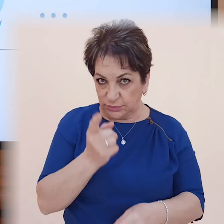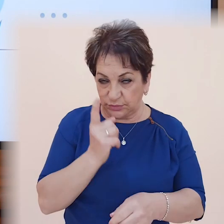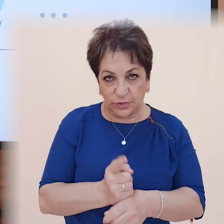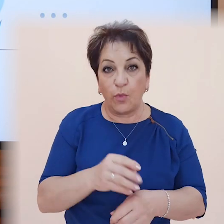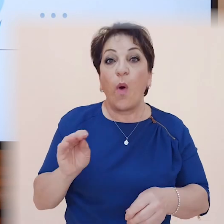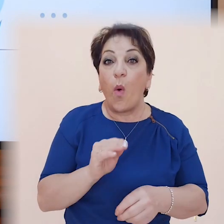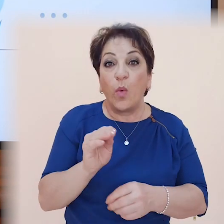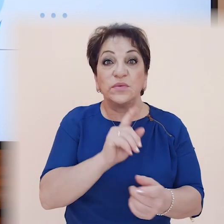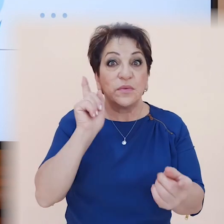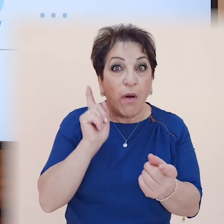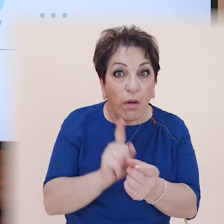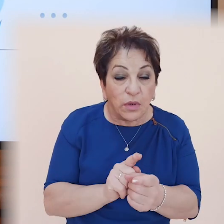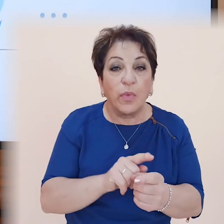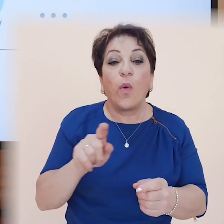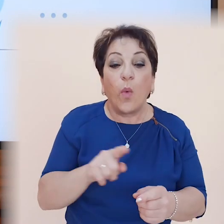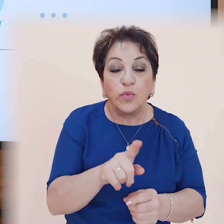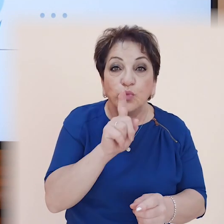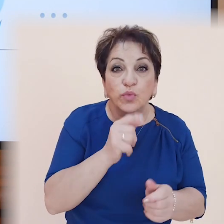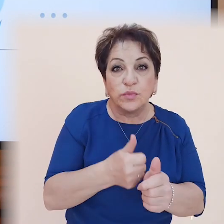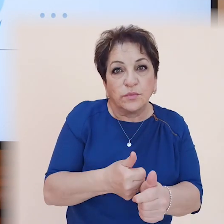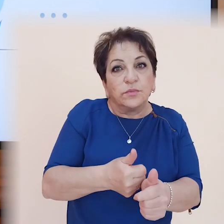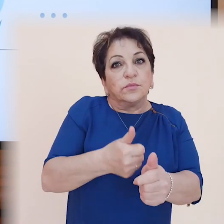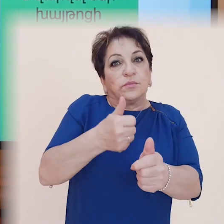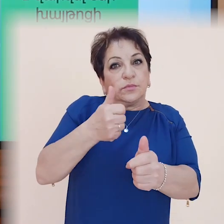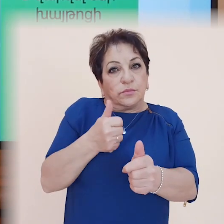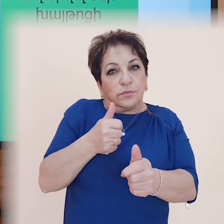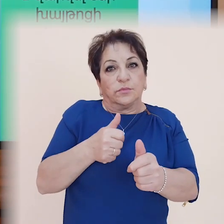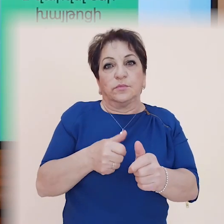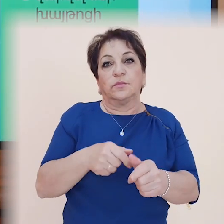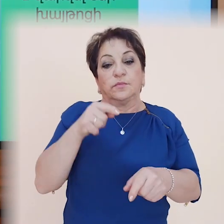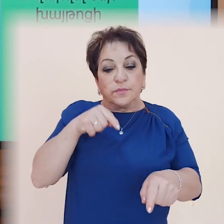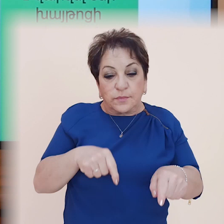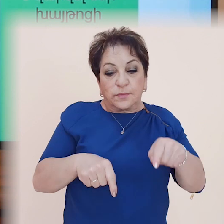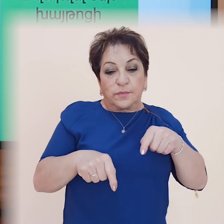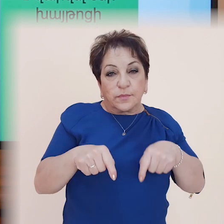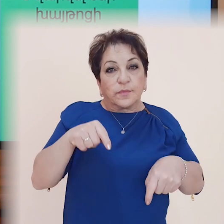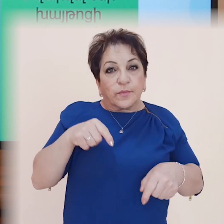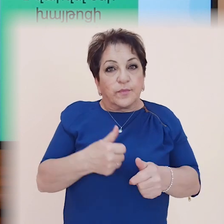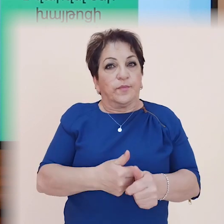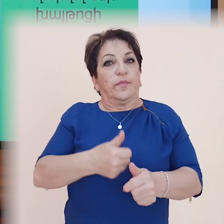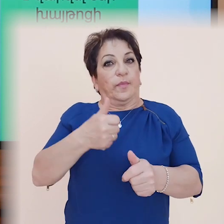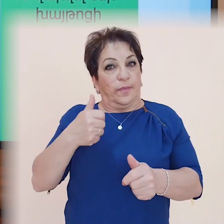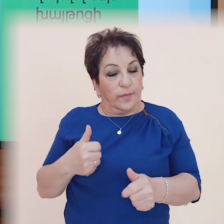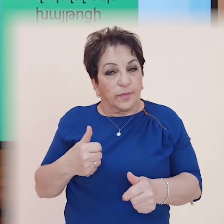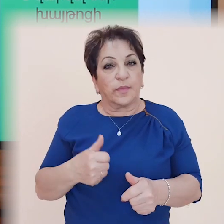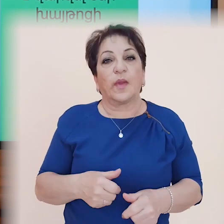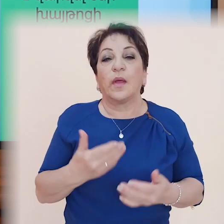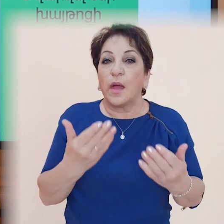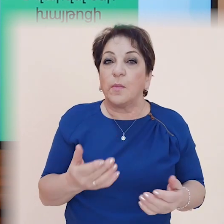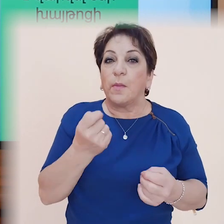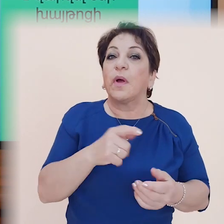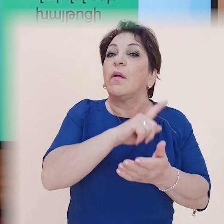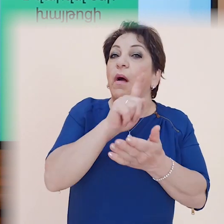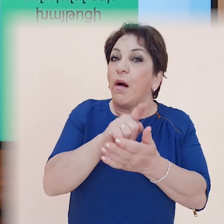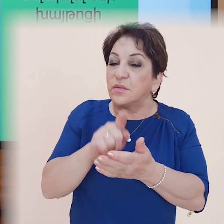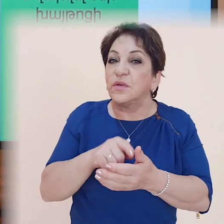տեսնում, աշխատիր, լուր, հերանալ։ Եկեք փորձենք պատասխանել մի քանի